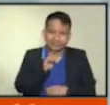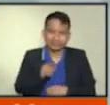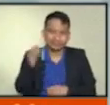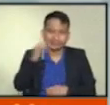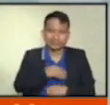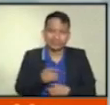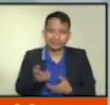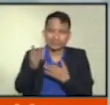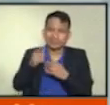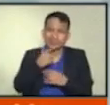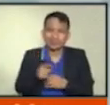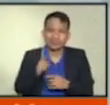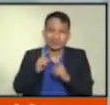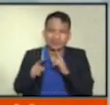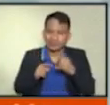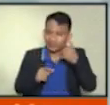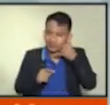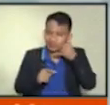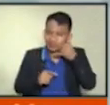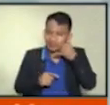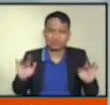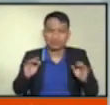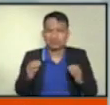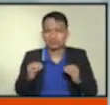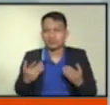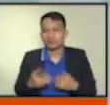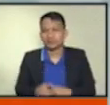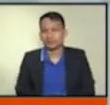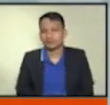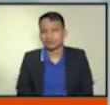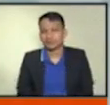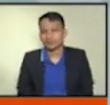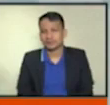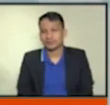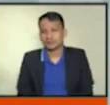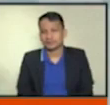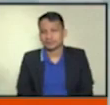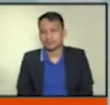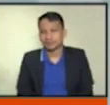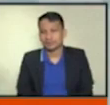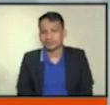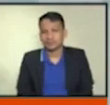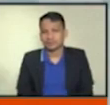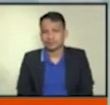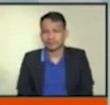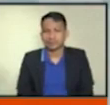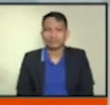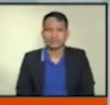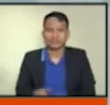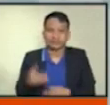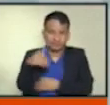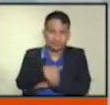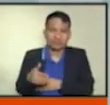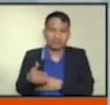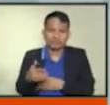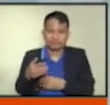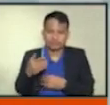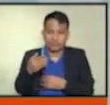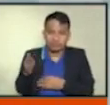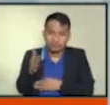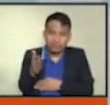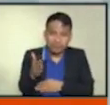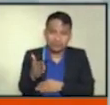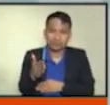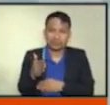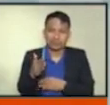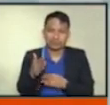mo pa nga sa akin na nag-uusap kayo. Kahit wala, wala akong kabit. Sinabi ko pa nga, lang gabing yun, ulam natin tuyot sa itlog, di ba? Sabi ko, pwede